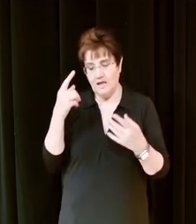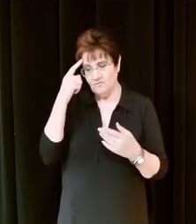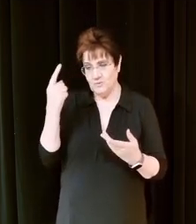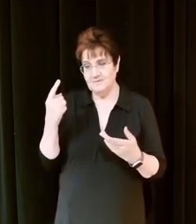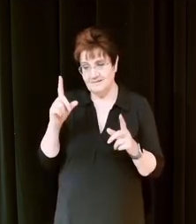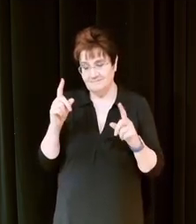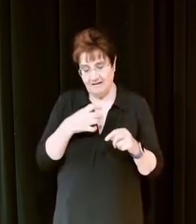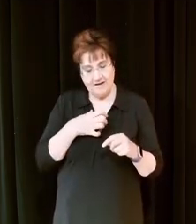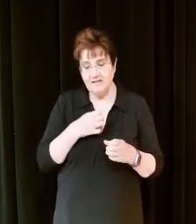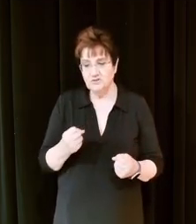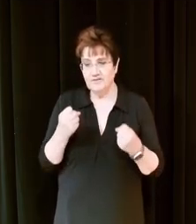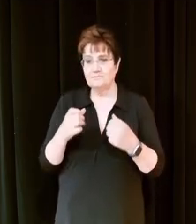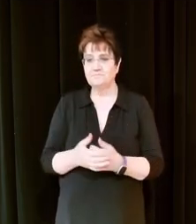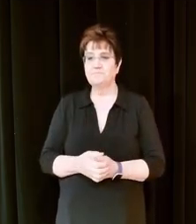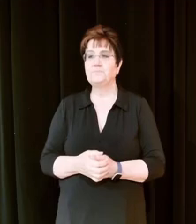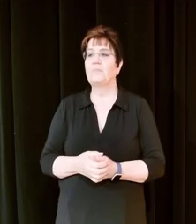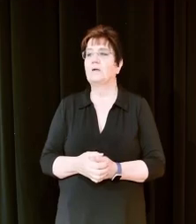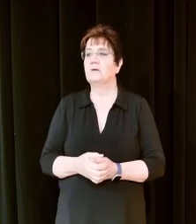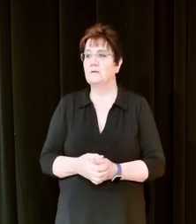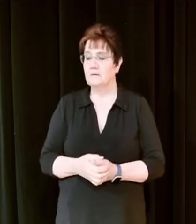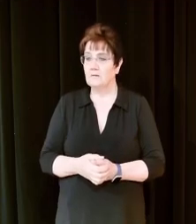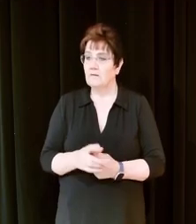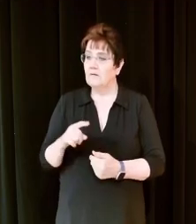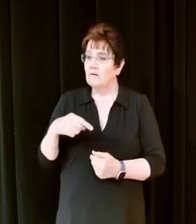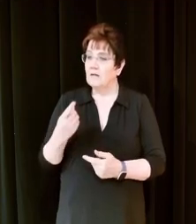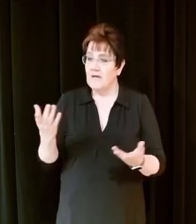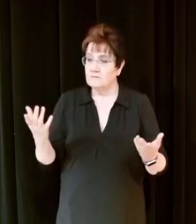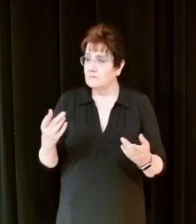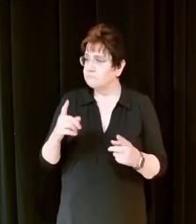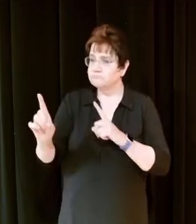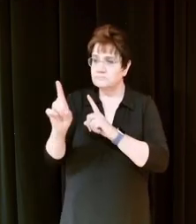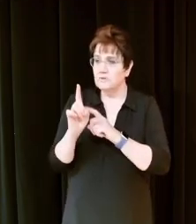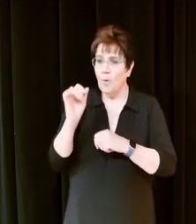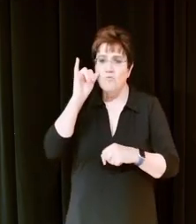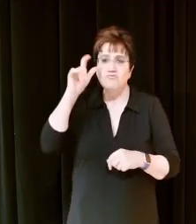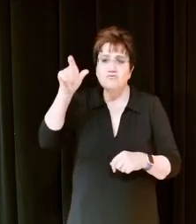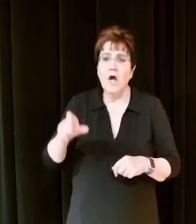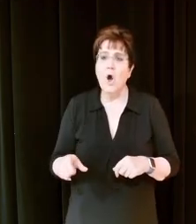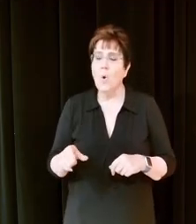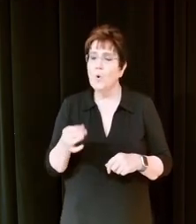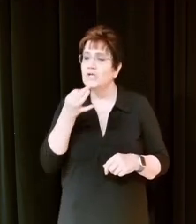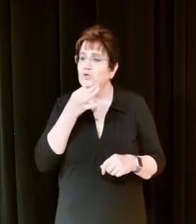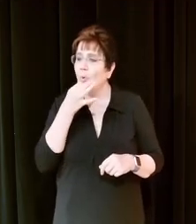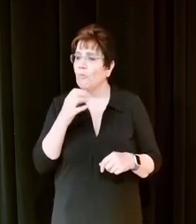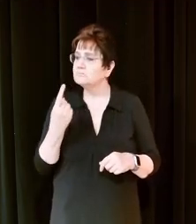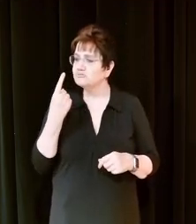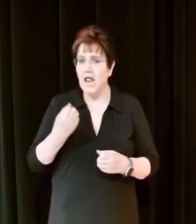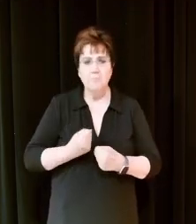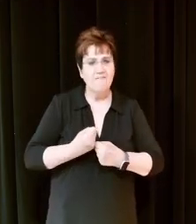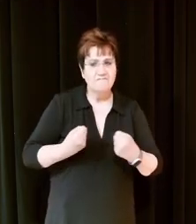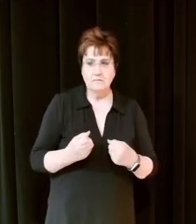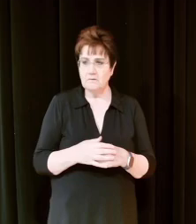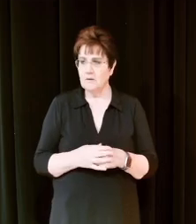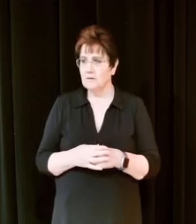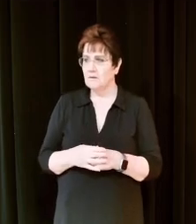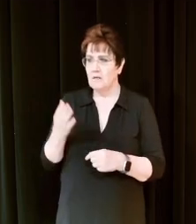hat. Ja, wer ist mir begegnet? Eine junge Frau, insgesamt sehr vital. Sie war ja, ich glaube, 4 Monate